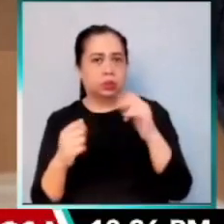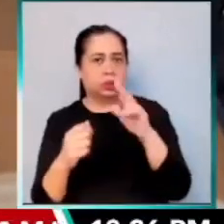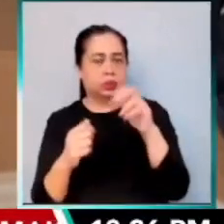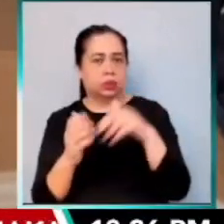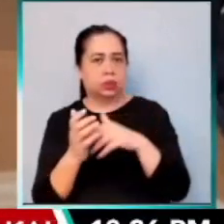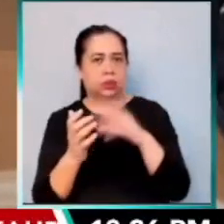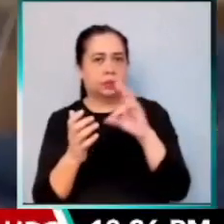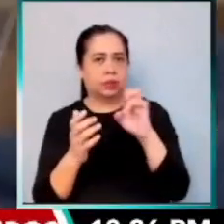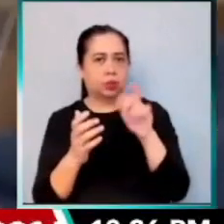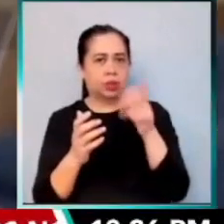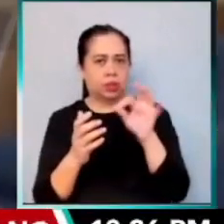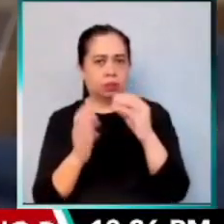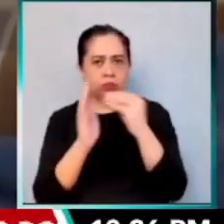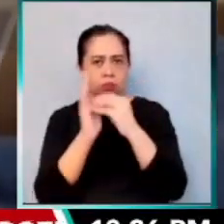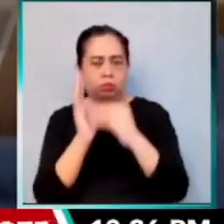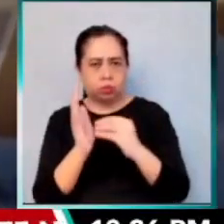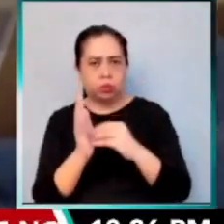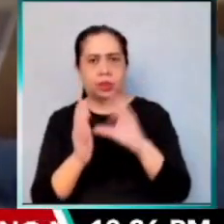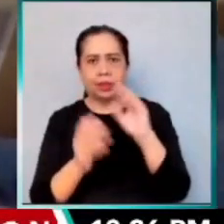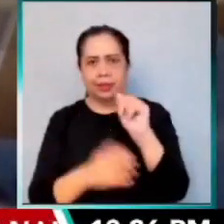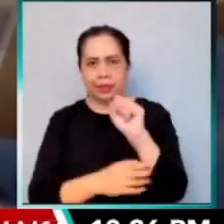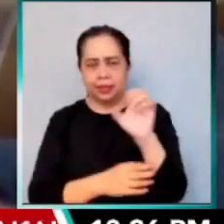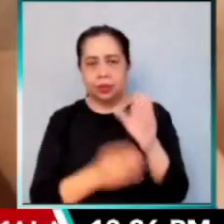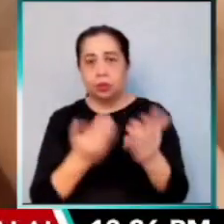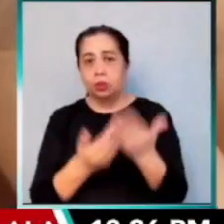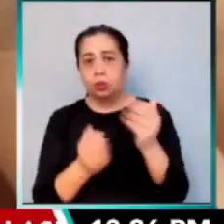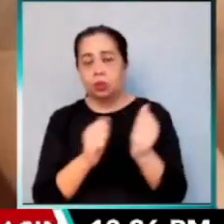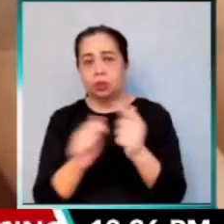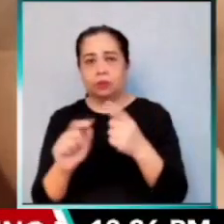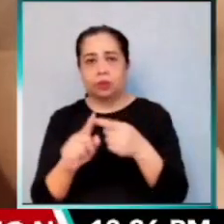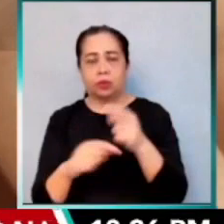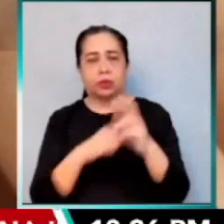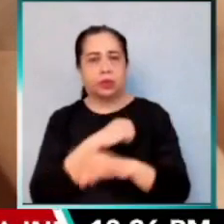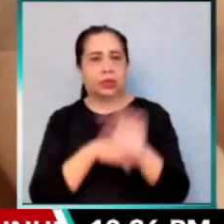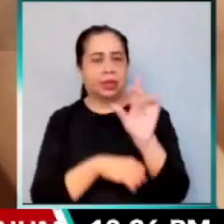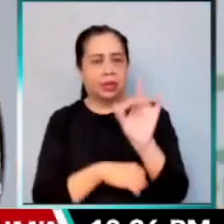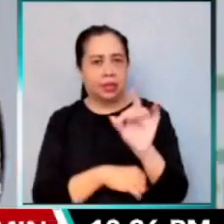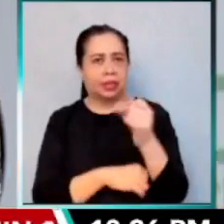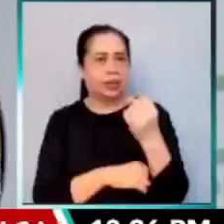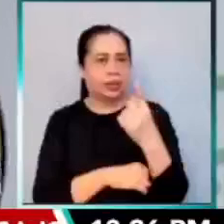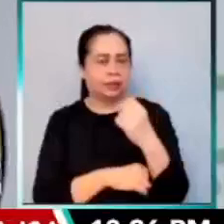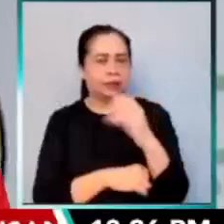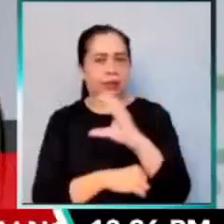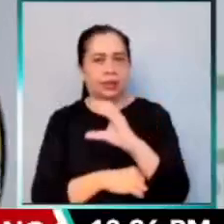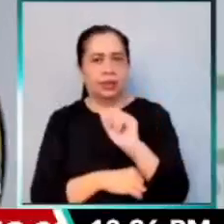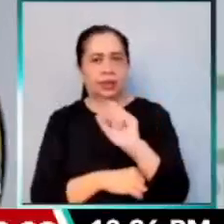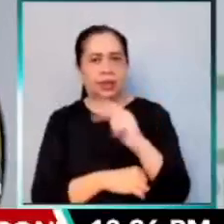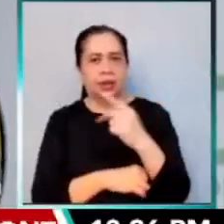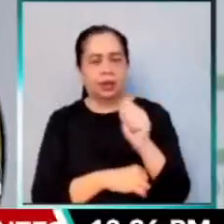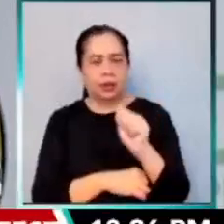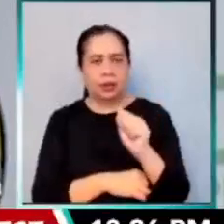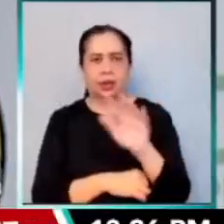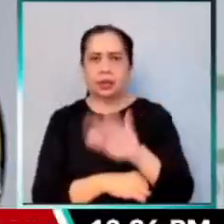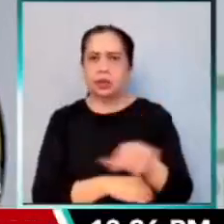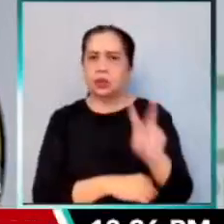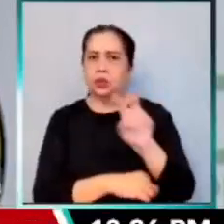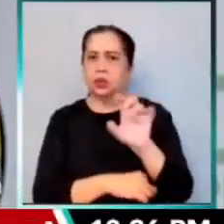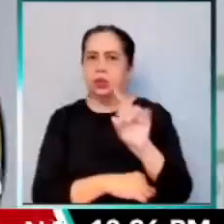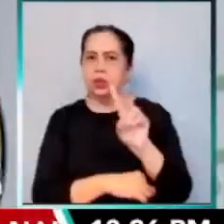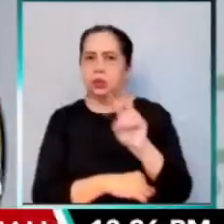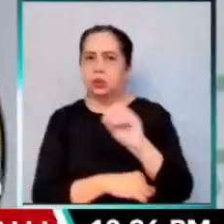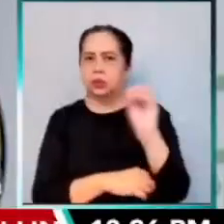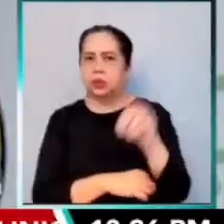3,729 ang naitalang kaso. Karamihan mula sa Regions 8, 11 at Caraga. This is 282%